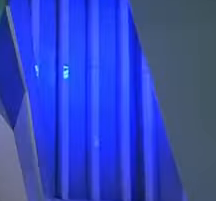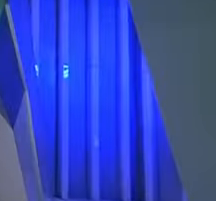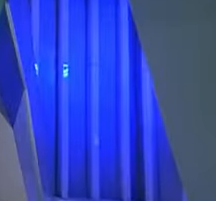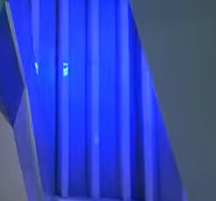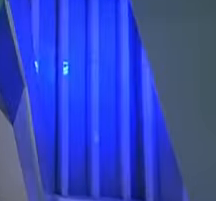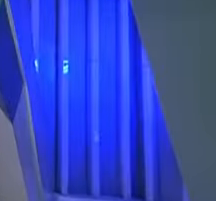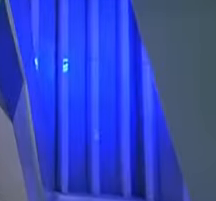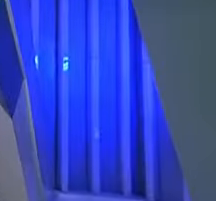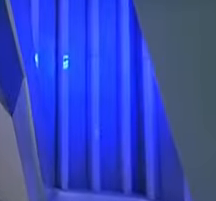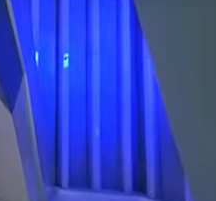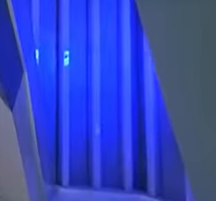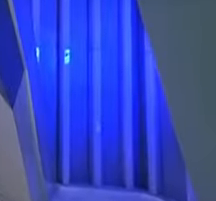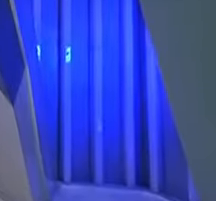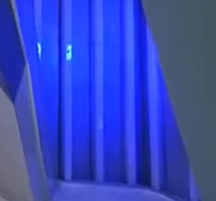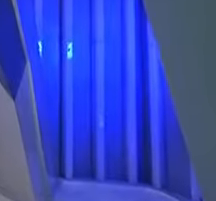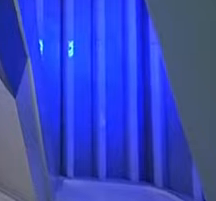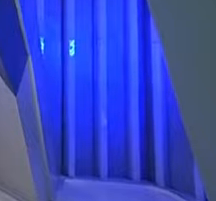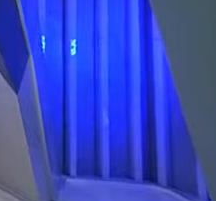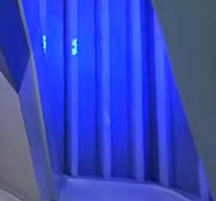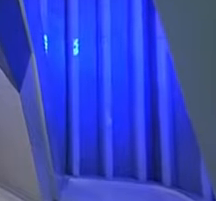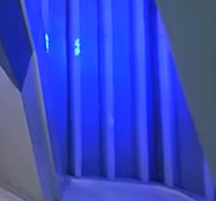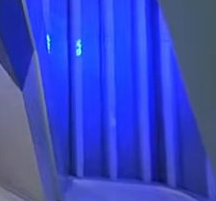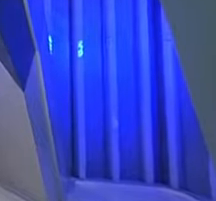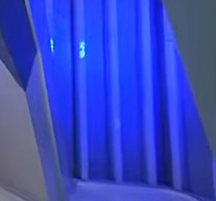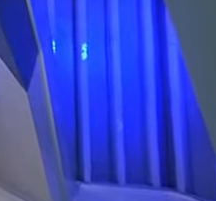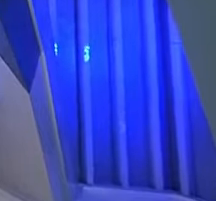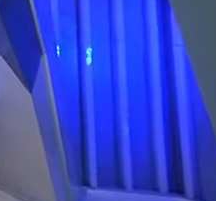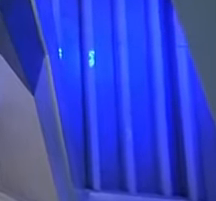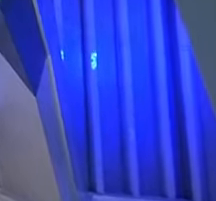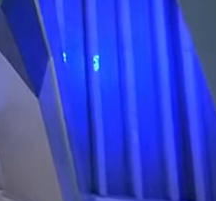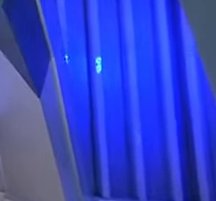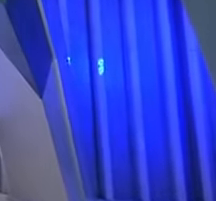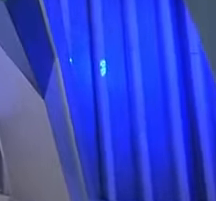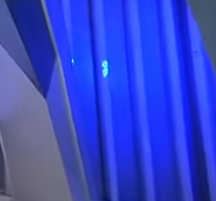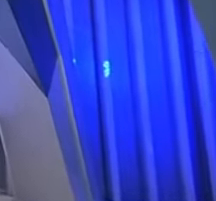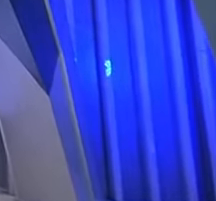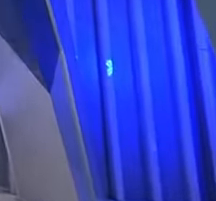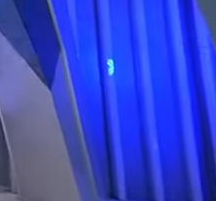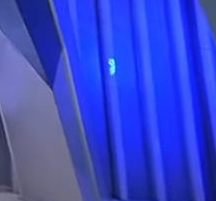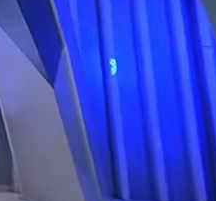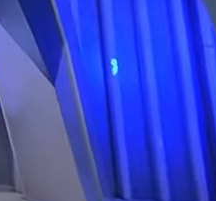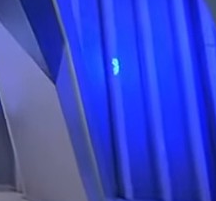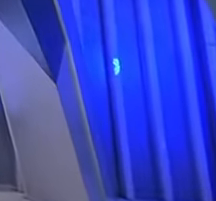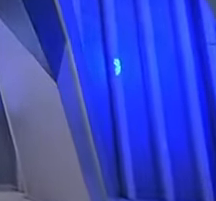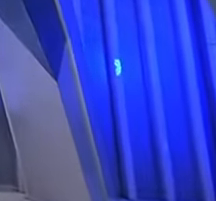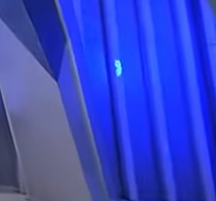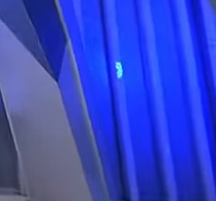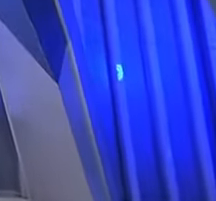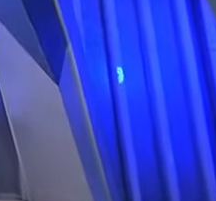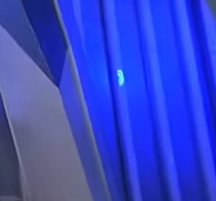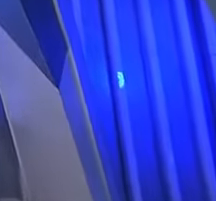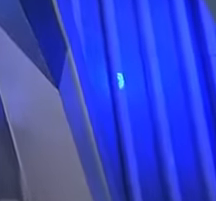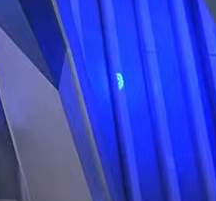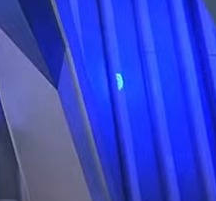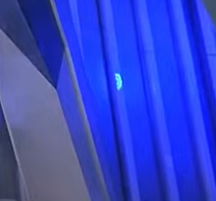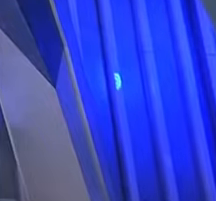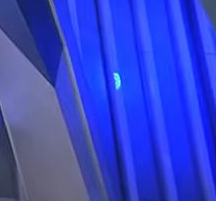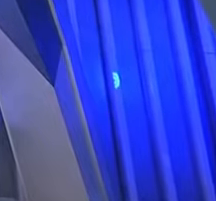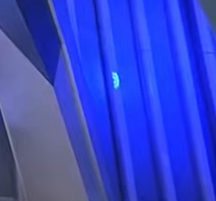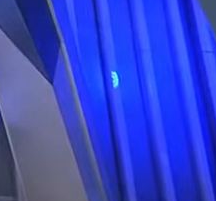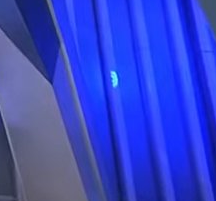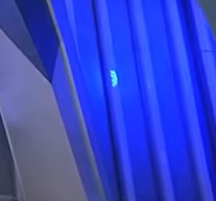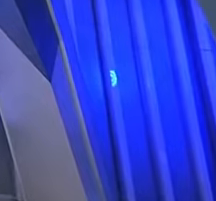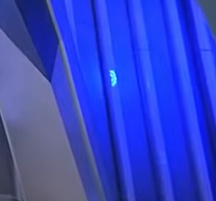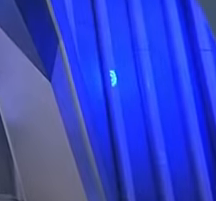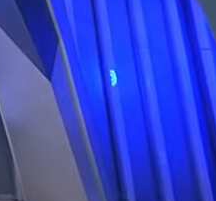Sa pagbabalik ng TV Patrol, itinuturong leader ng grupong nasa likod ng Labas Casa